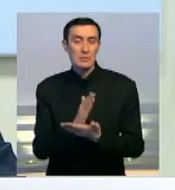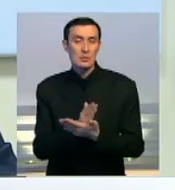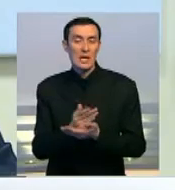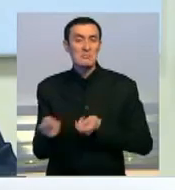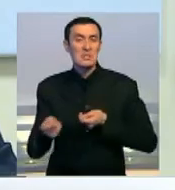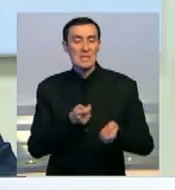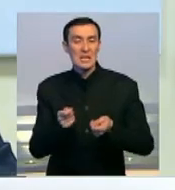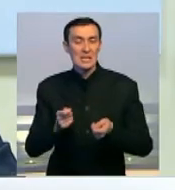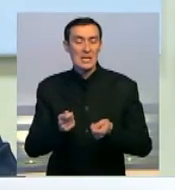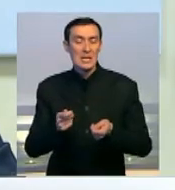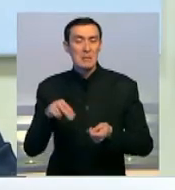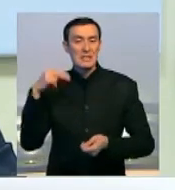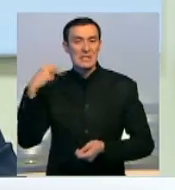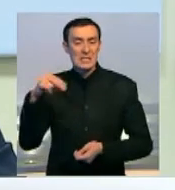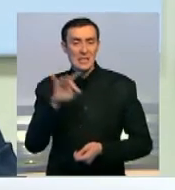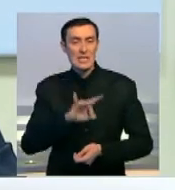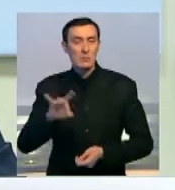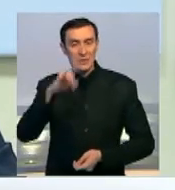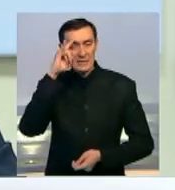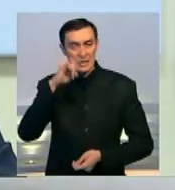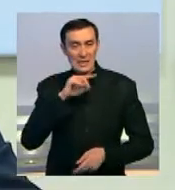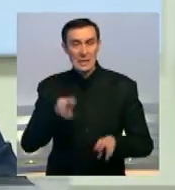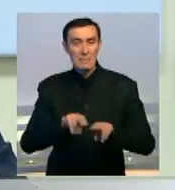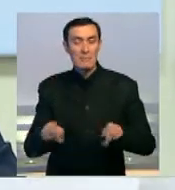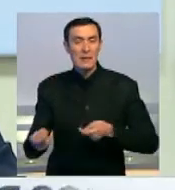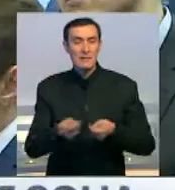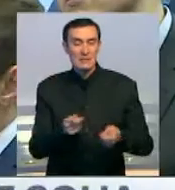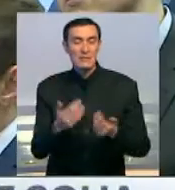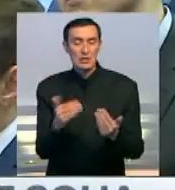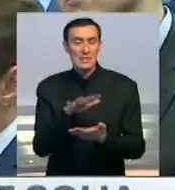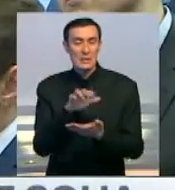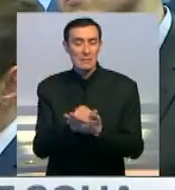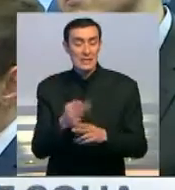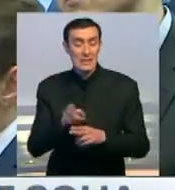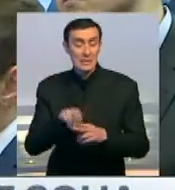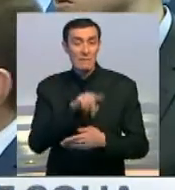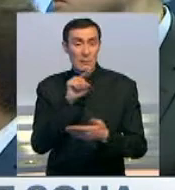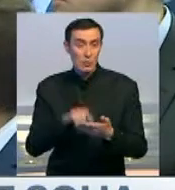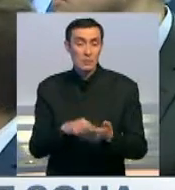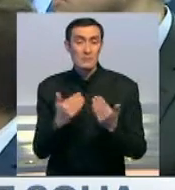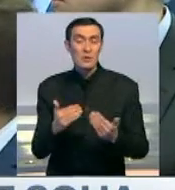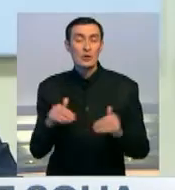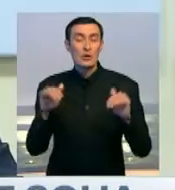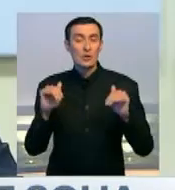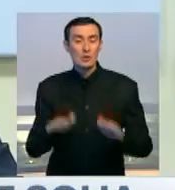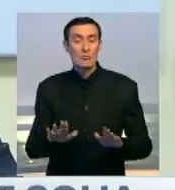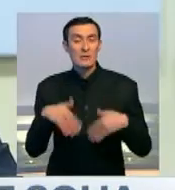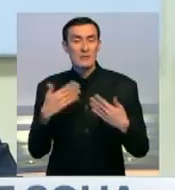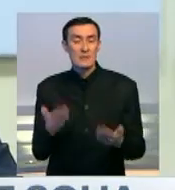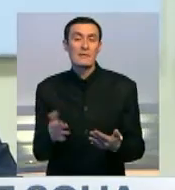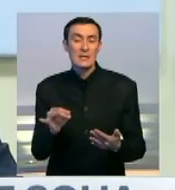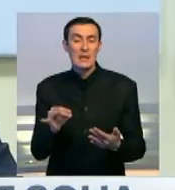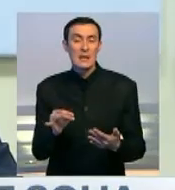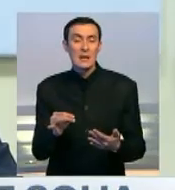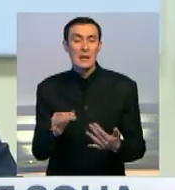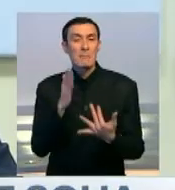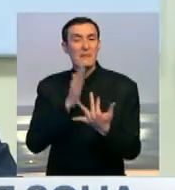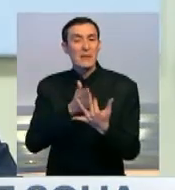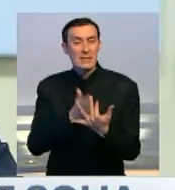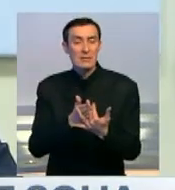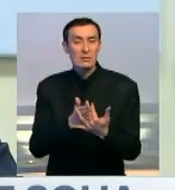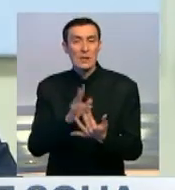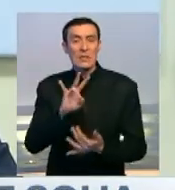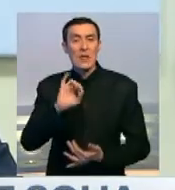президента Республики Казахстан, и правительство занимается. Кроме того, мы еще преференции предоставим по налогам. Это